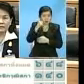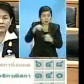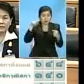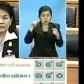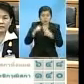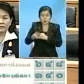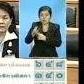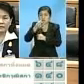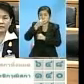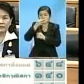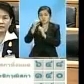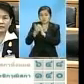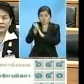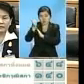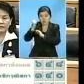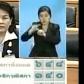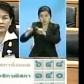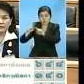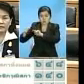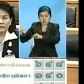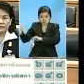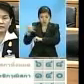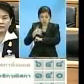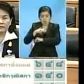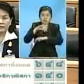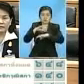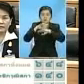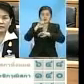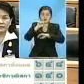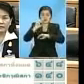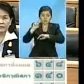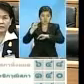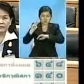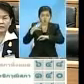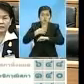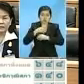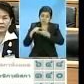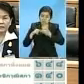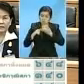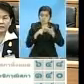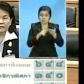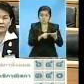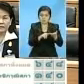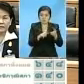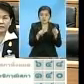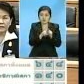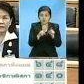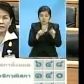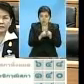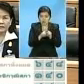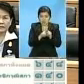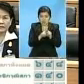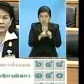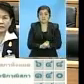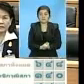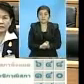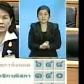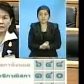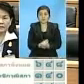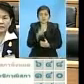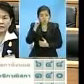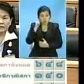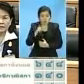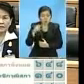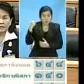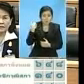าชีพจะมีโอกาสเข้ามาเป็นวุฒิสมาชิกเพราะฉะนั้นผมเสนออย่างนี้ครับ ก็จะต้องมีองค์ประกอบของทั้งส่วนที่มาจ